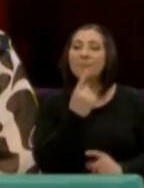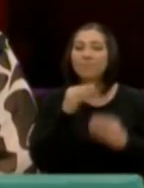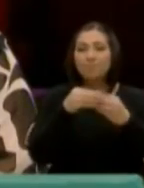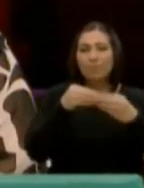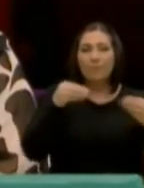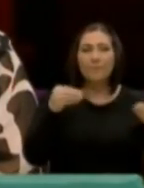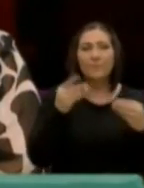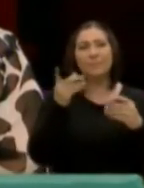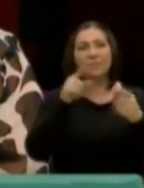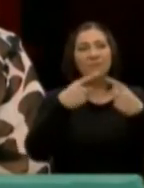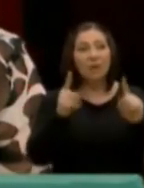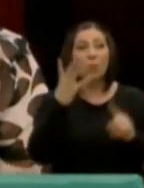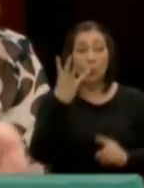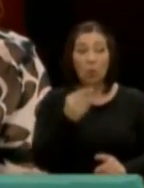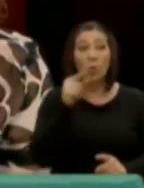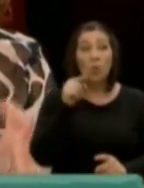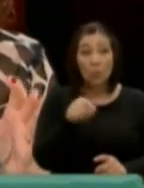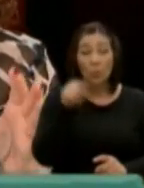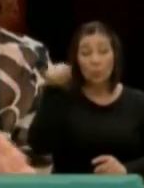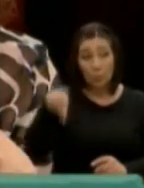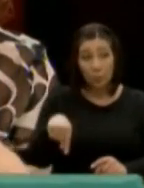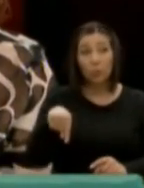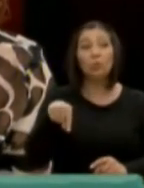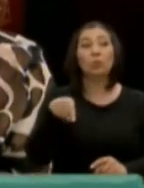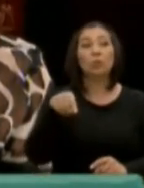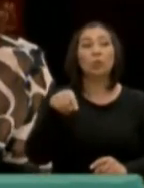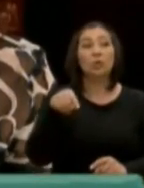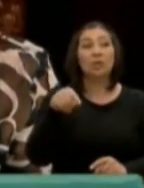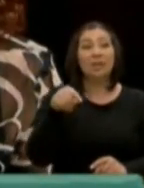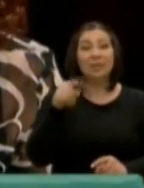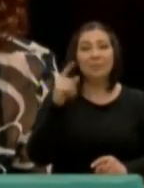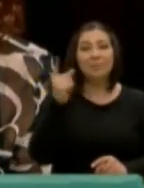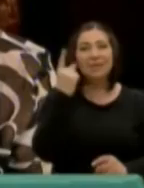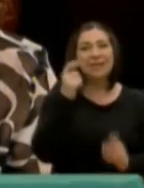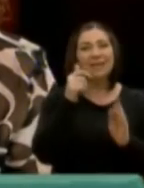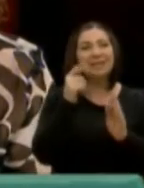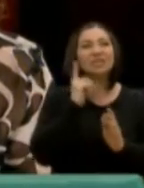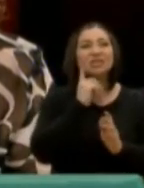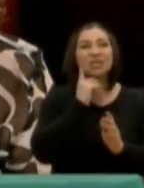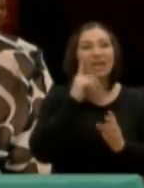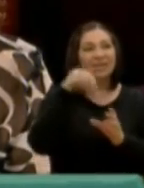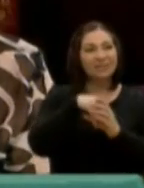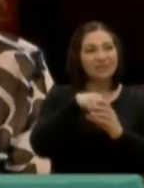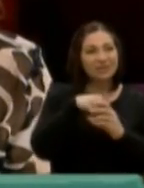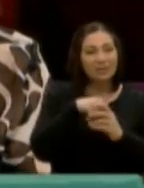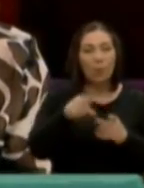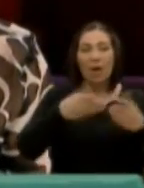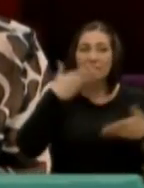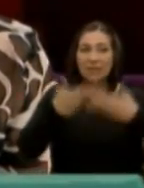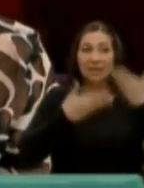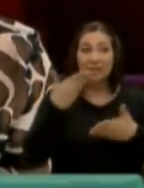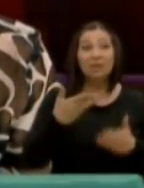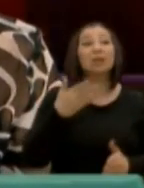esneklik elde ediyorsunuz. Ki bu bugün otantik reçete olarak şekercilik literatüründe bu anlatılır.